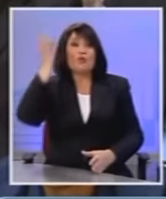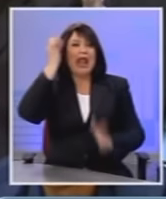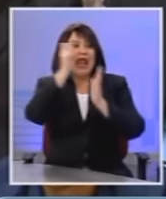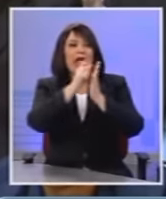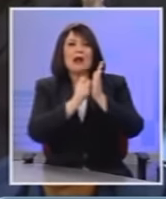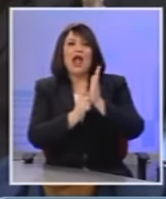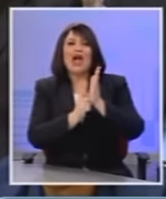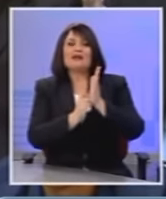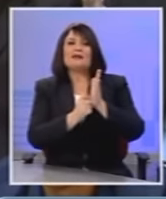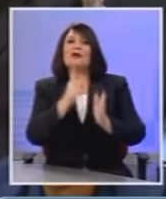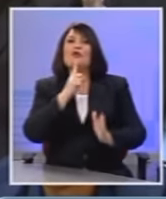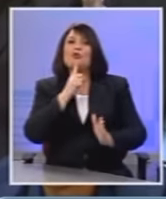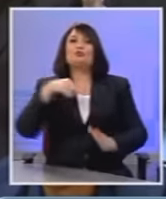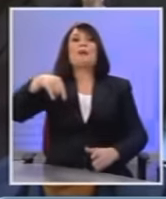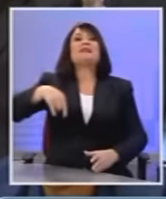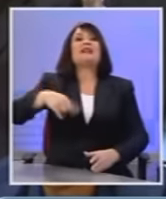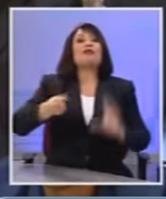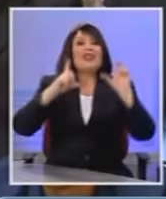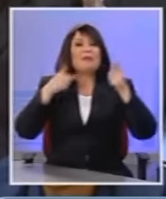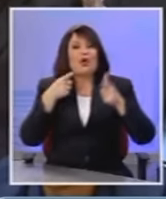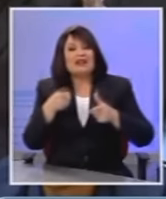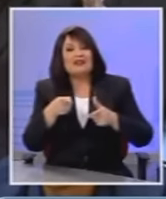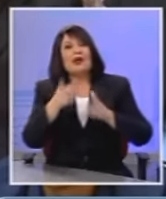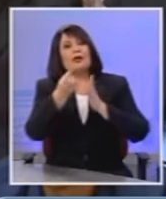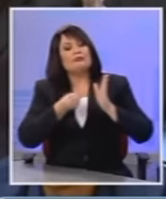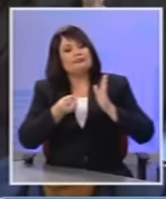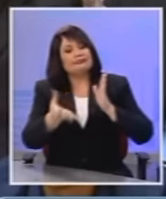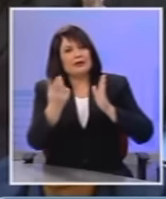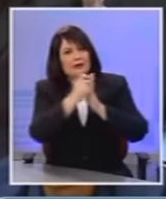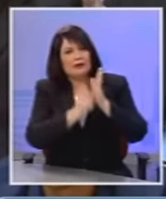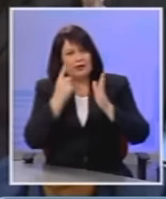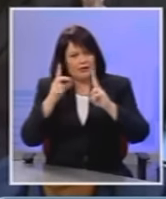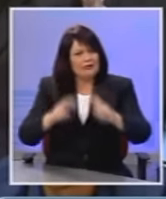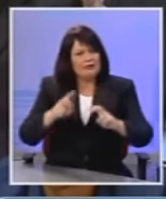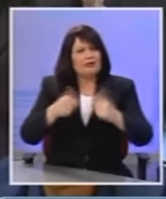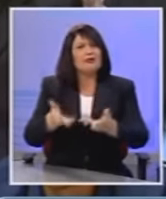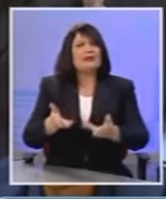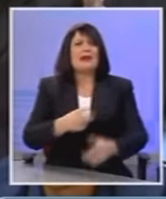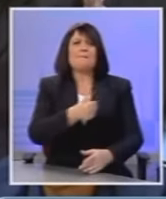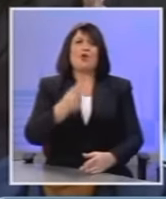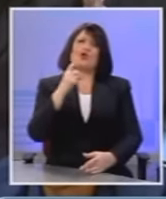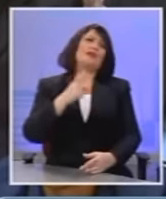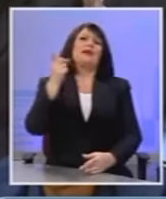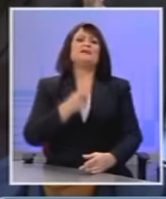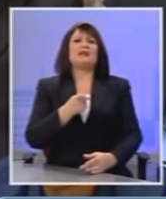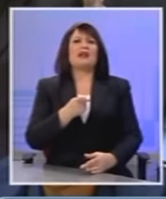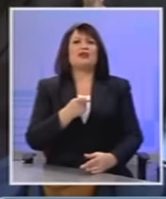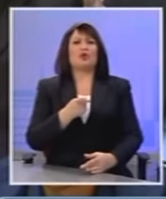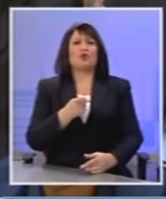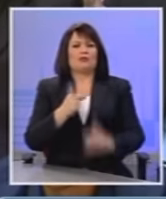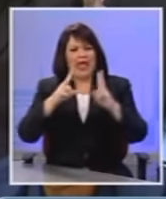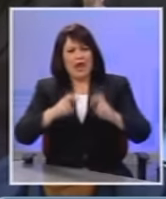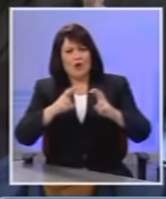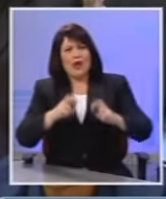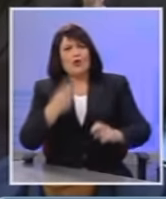Λαγκάρντ, όπως ο κύριος Παπασταύρου και πολλοί άλλοι βεβαίως, και έχει ελεγχθεί μόλις το 10% και ίσως λέω και πολύ,